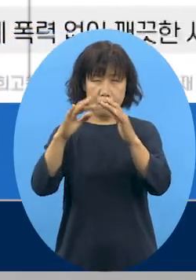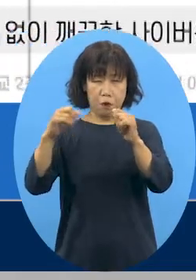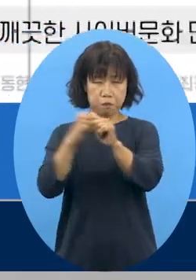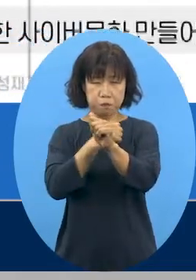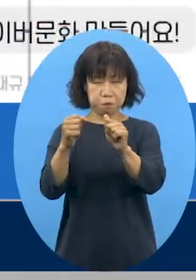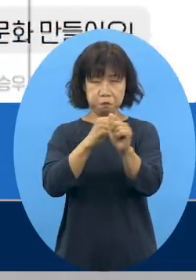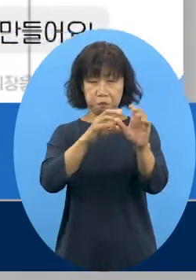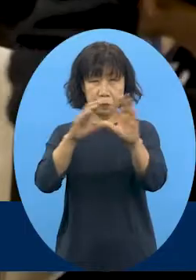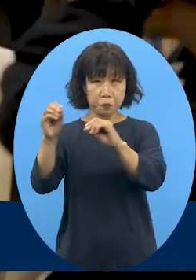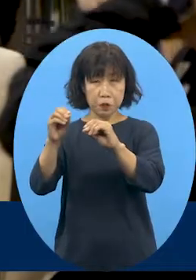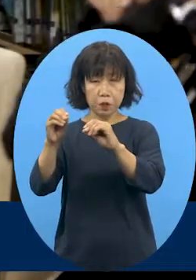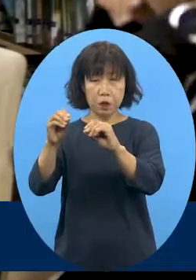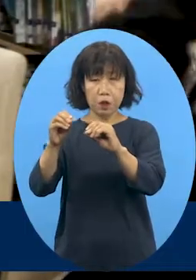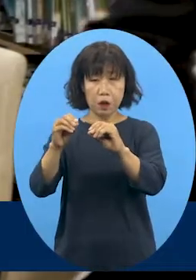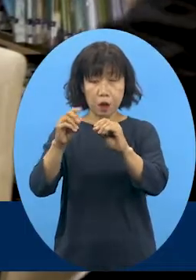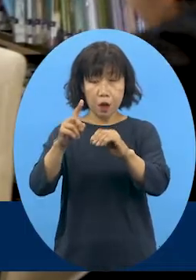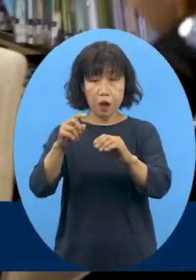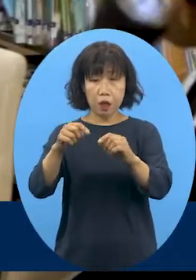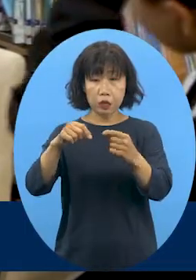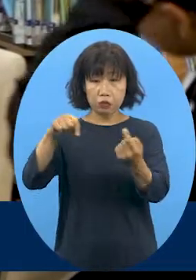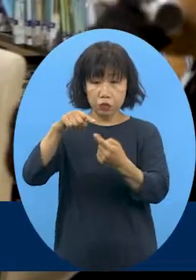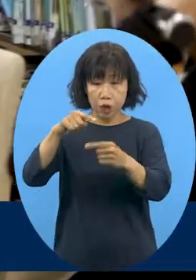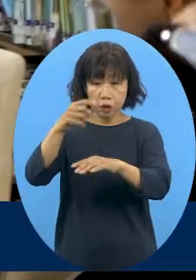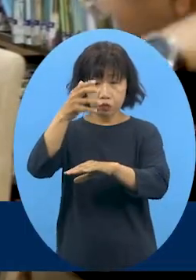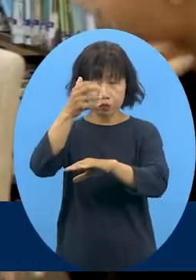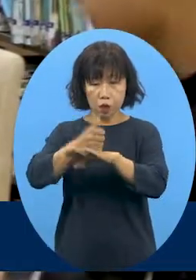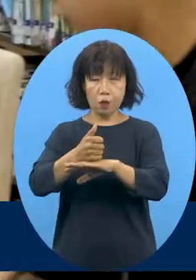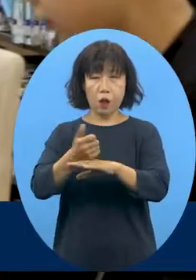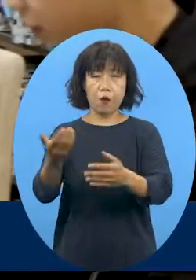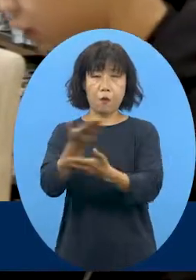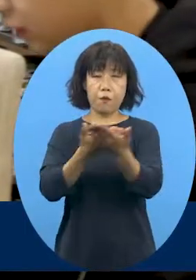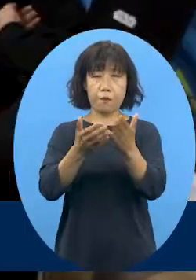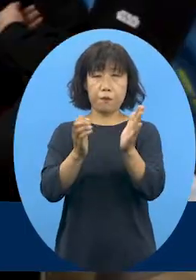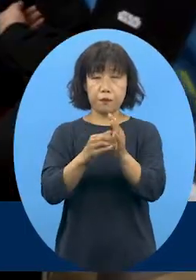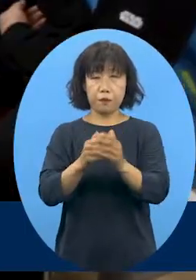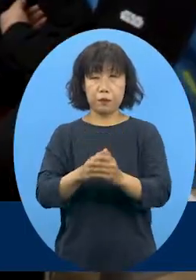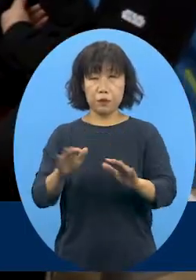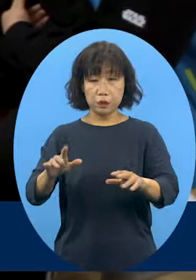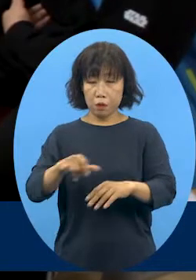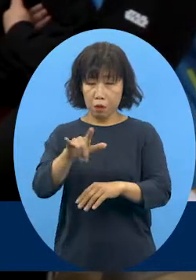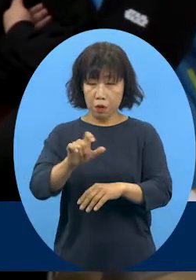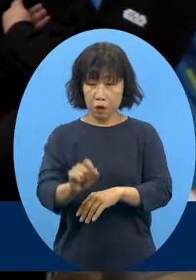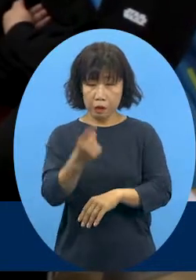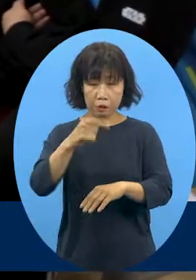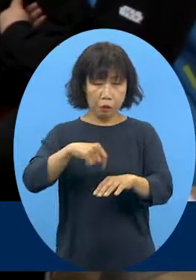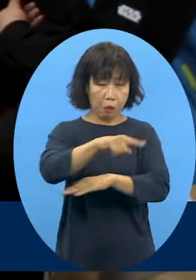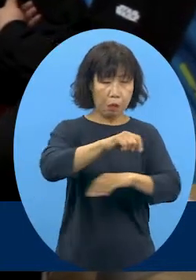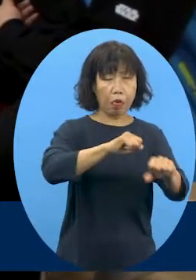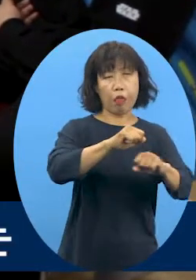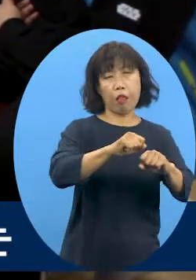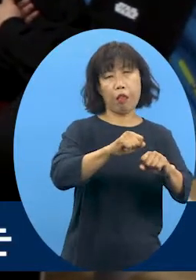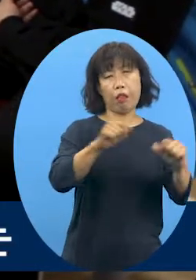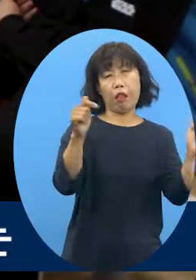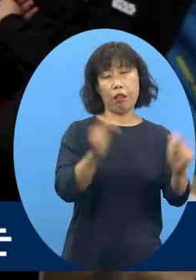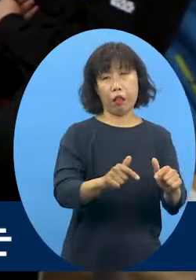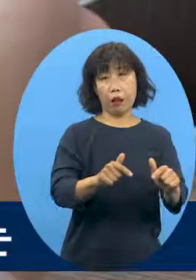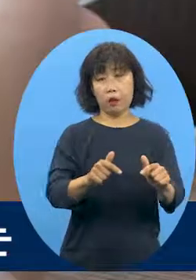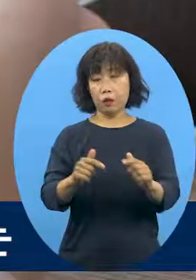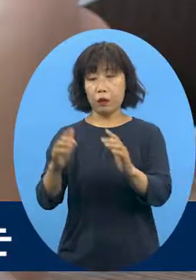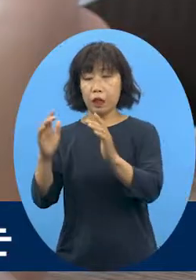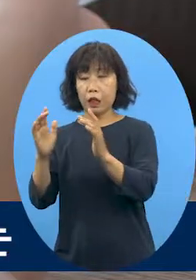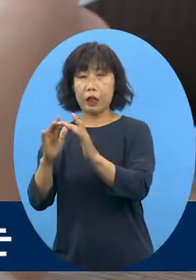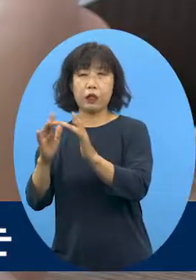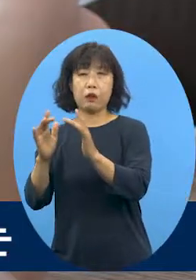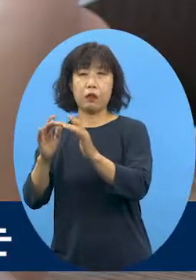가졌습니다 2021년 청소년 04 학습은 코론 l 그롬 외부 활동이 줄어들고 인터넷 이용률이